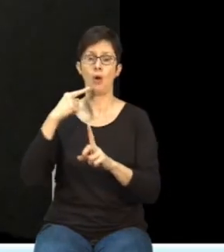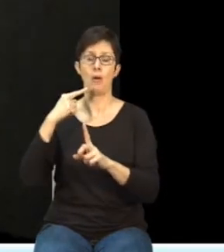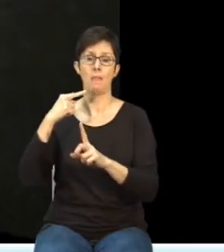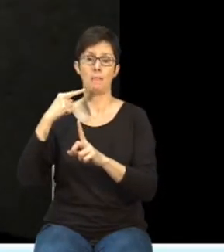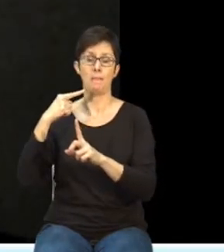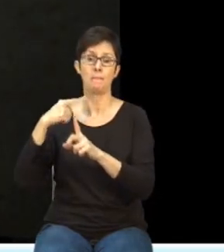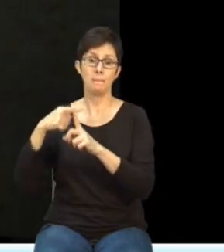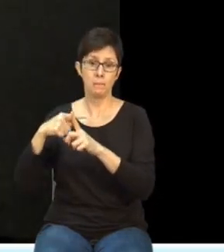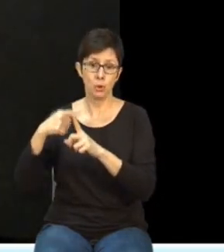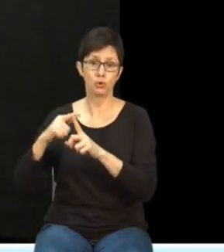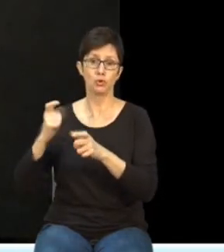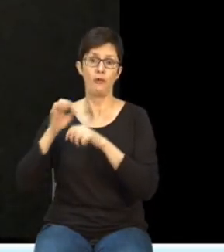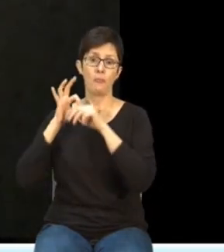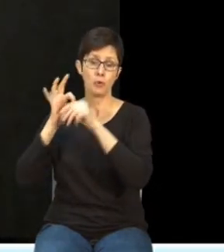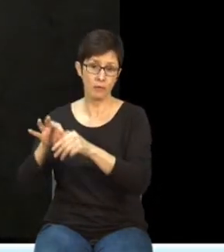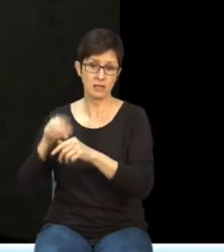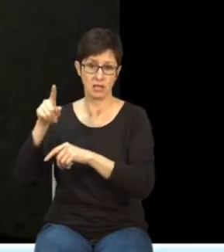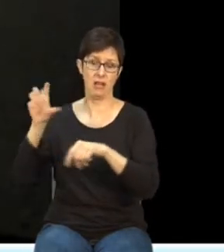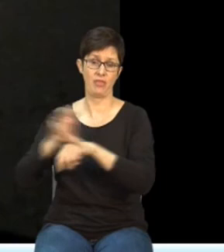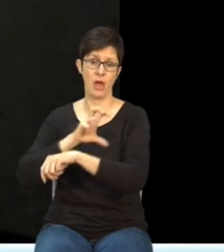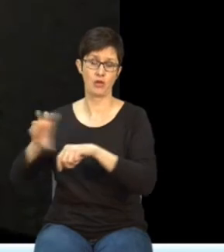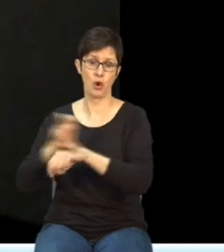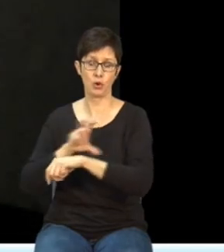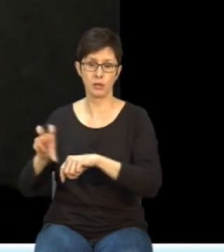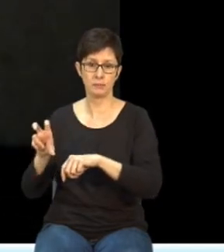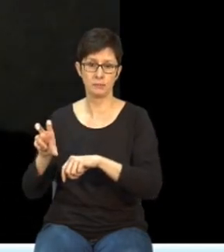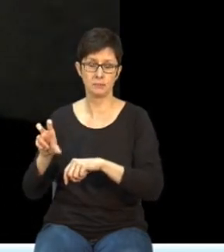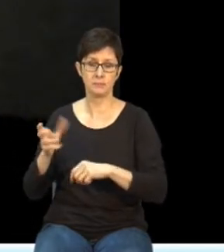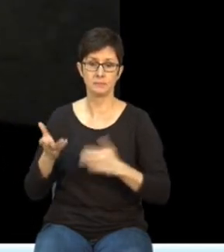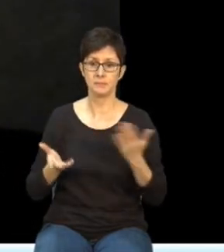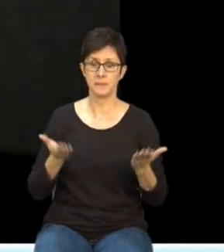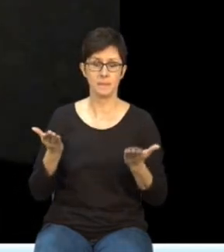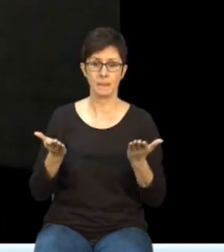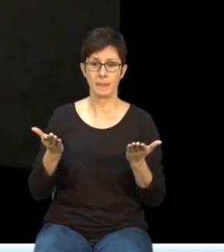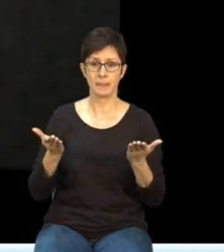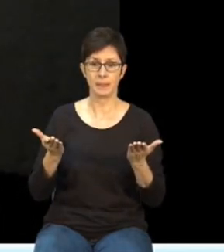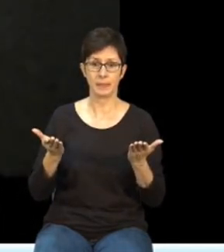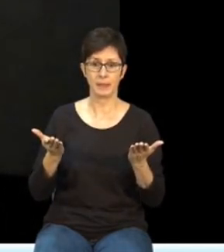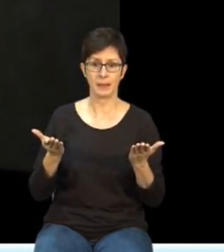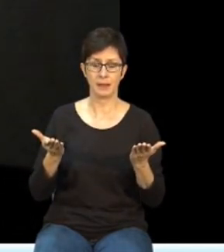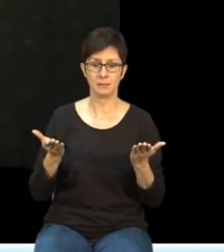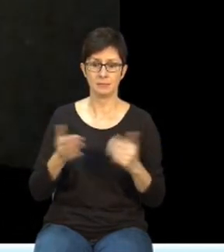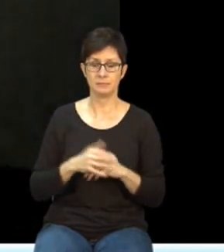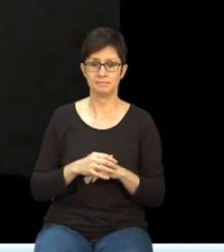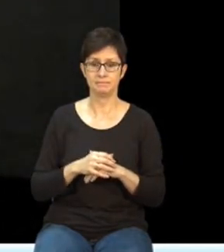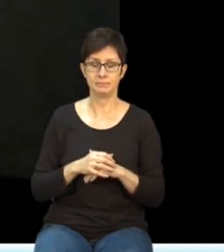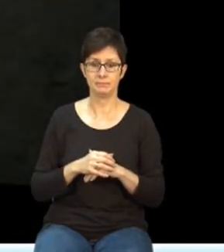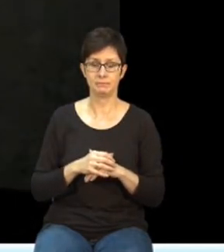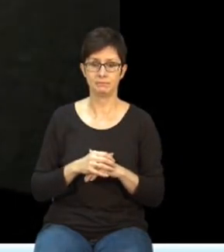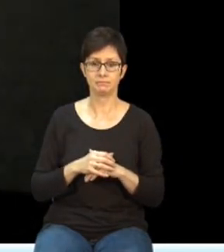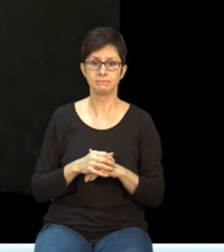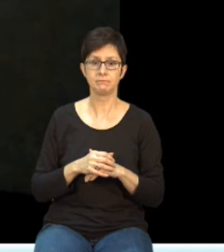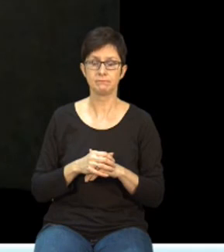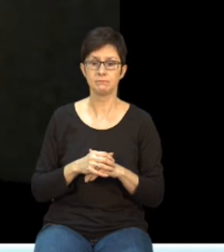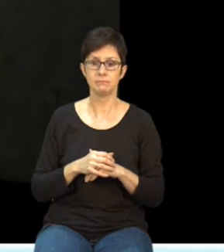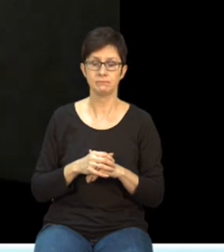wdrożenia tych nowych technologii płyną to Szala przechyla